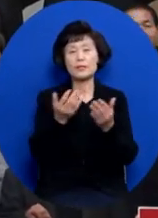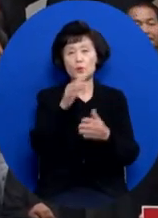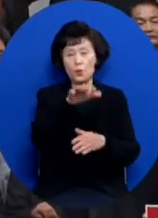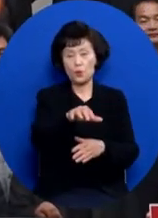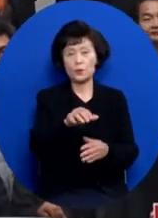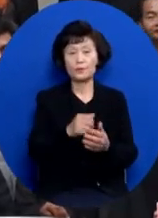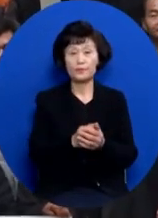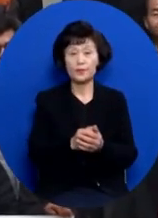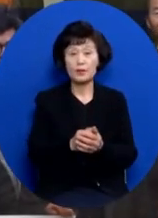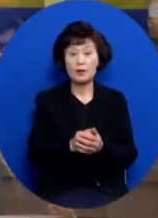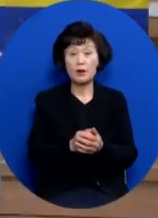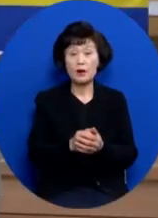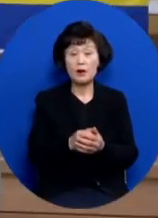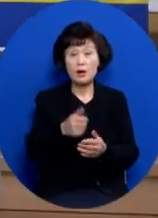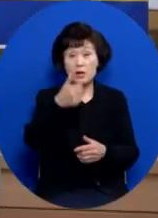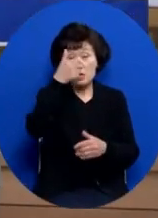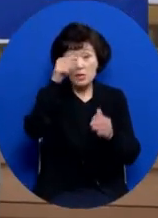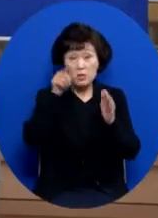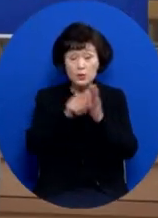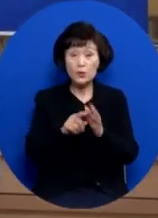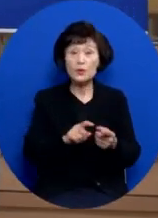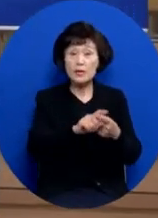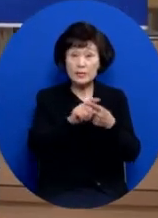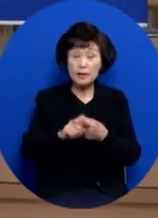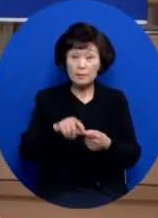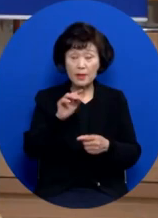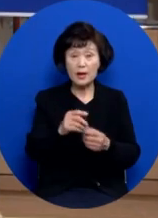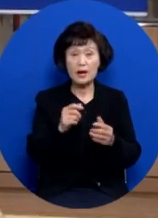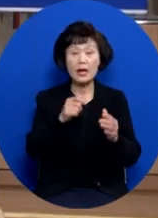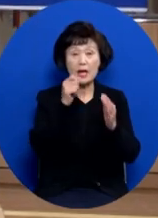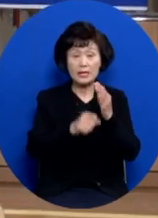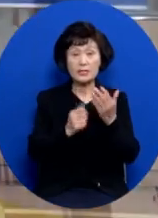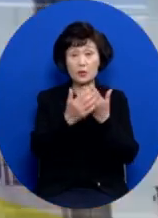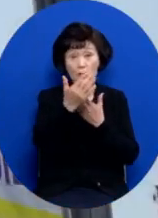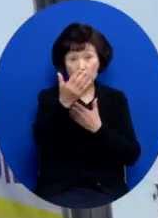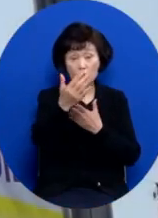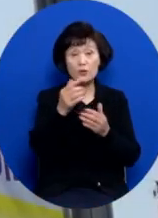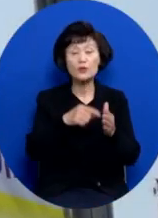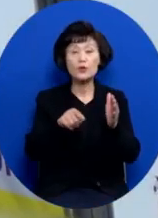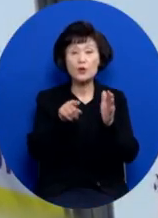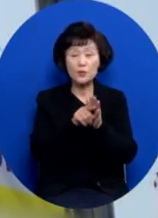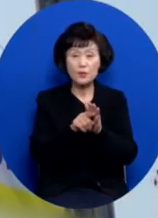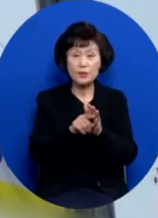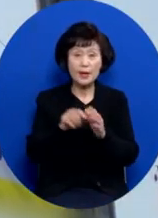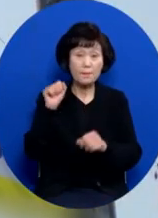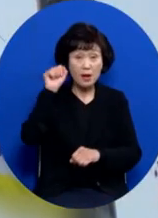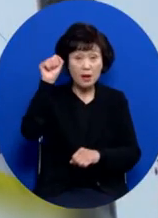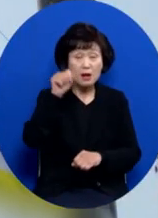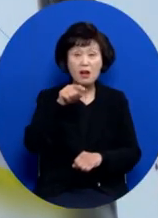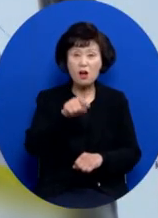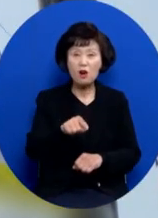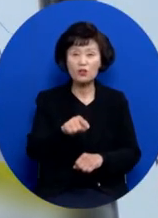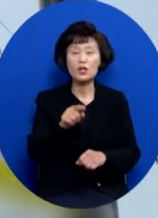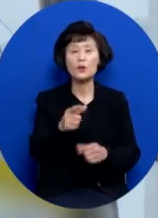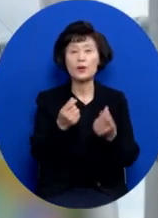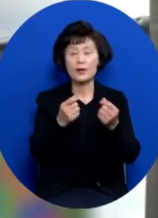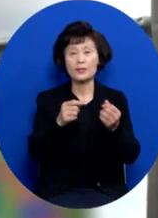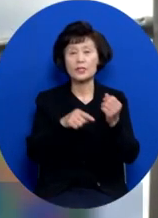금산군 기독교연합회가 이번 기자회견을 비롯해 지역사회로 목소리를 높이는 것도 이와 같은 이유에서입니다